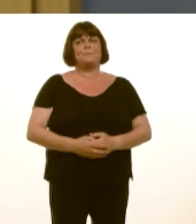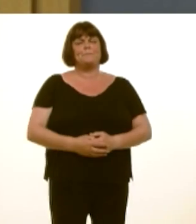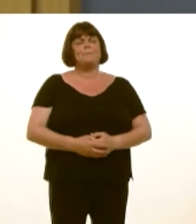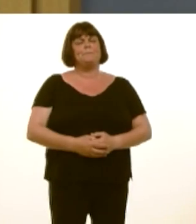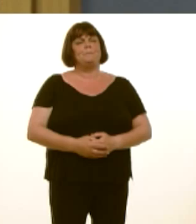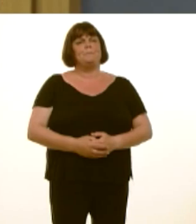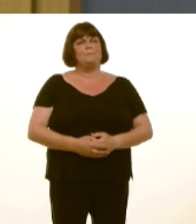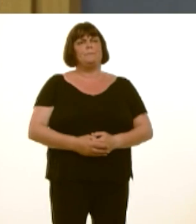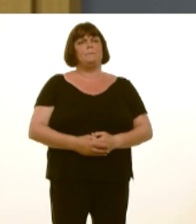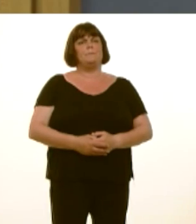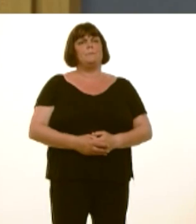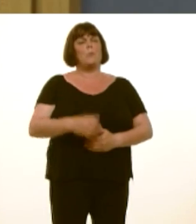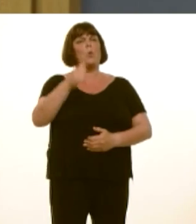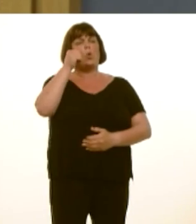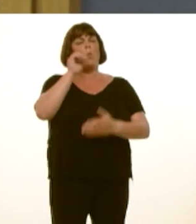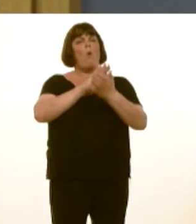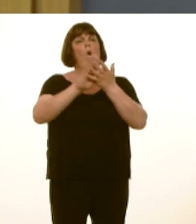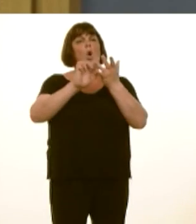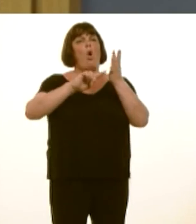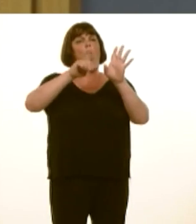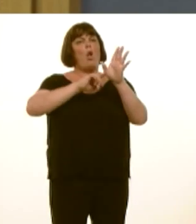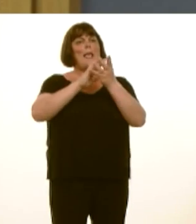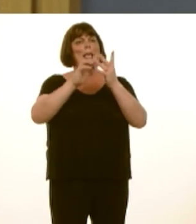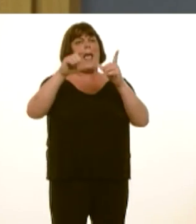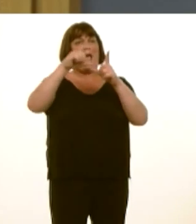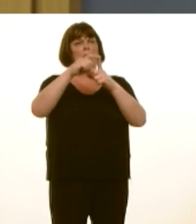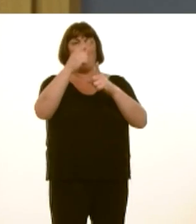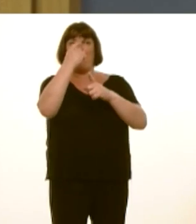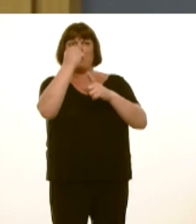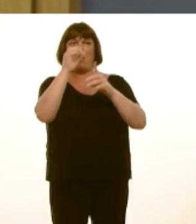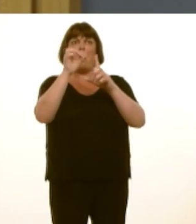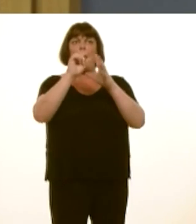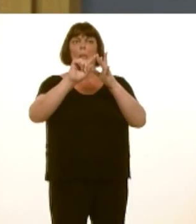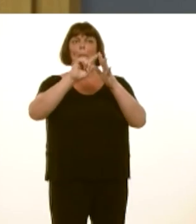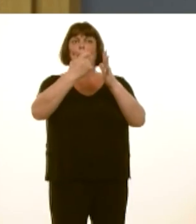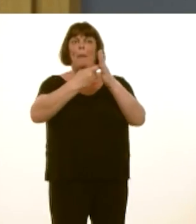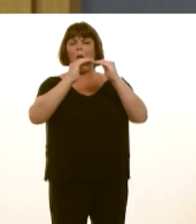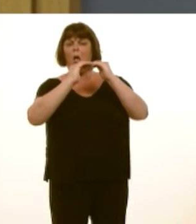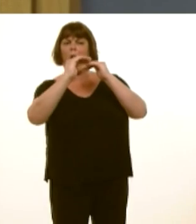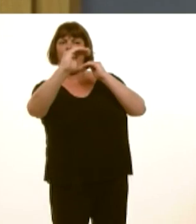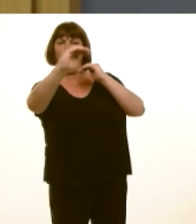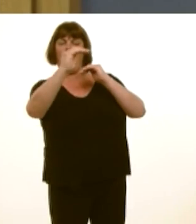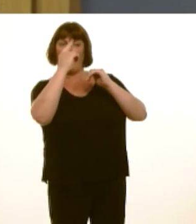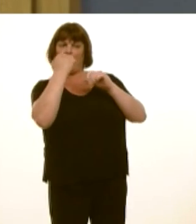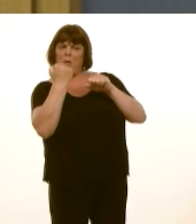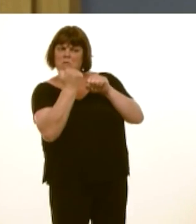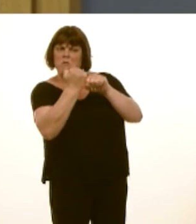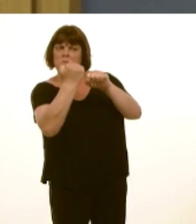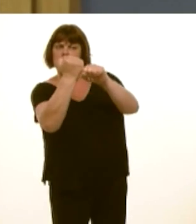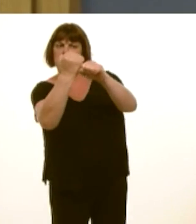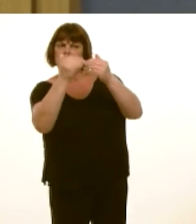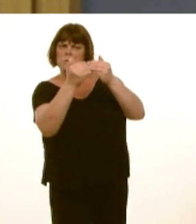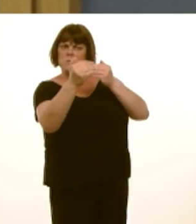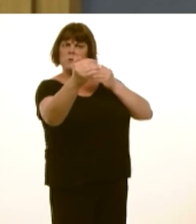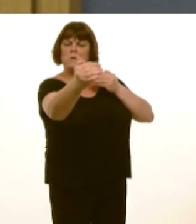ei ddatblygu, rhan o'r cei felly, allai gael ei ddatblygu yn ddoc pwrpasol parhaol